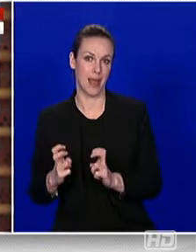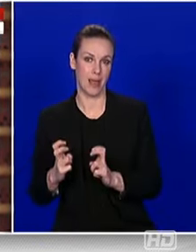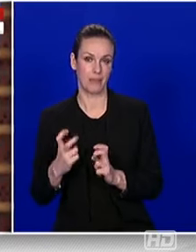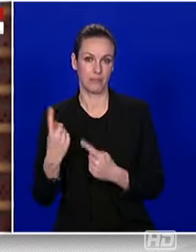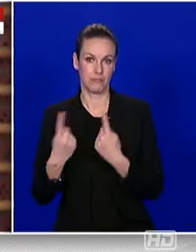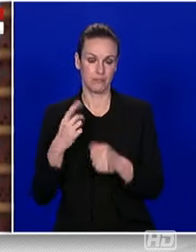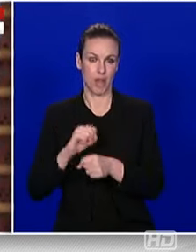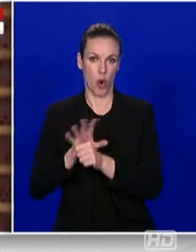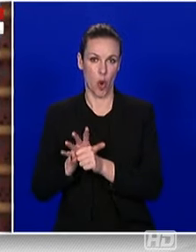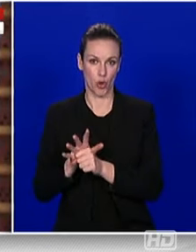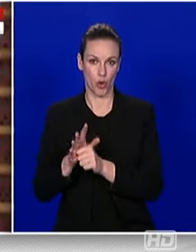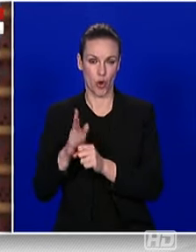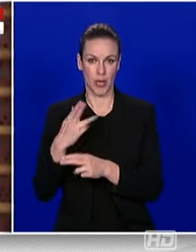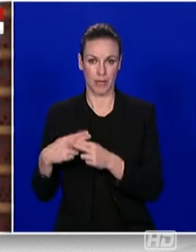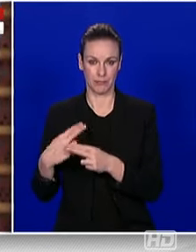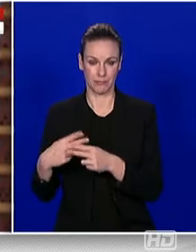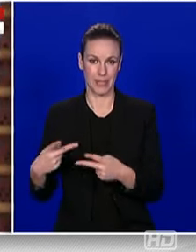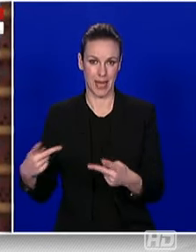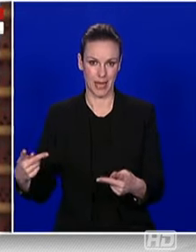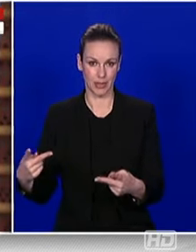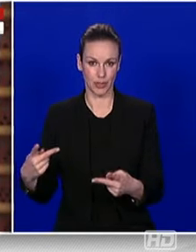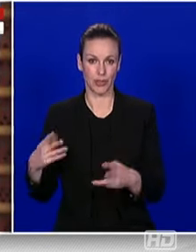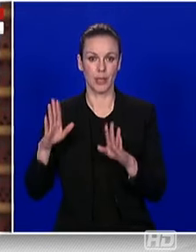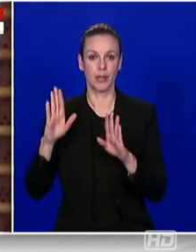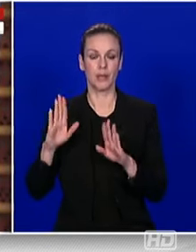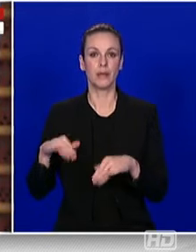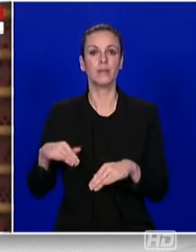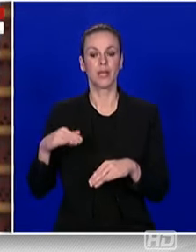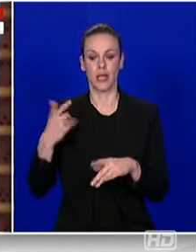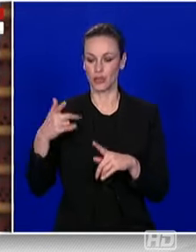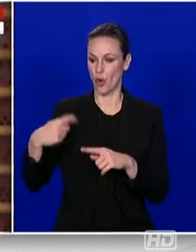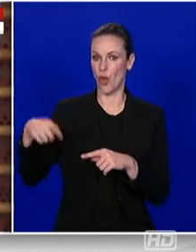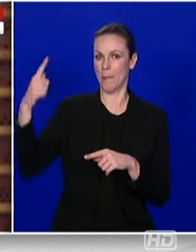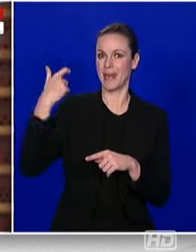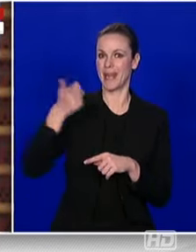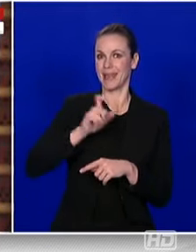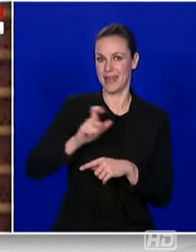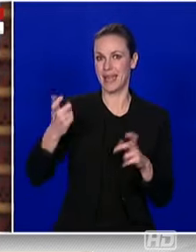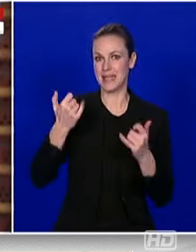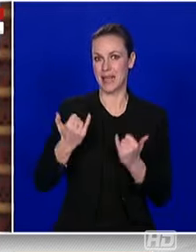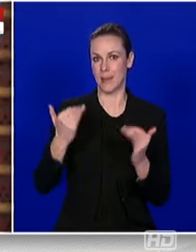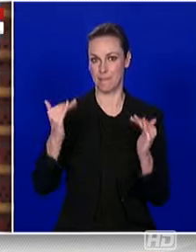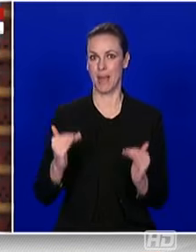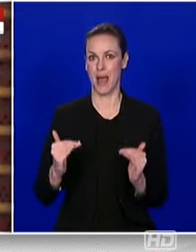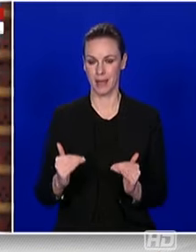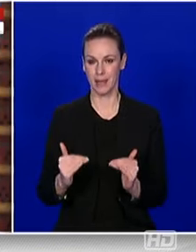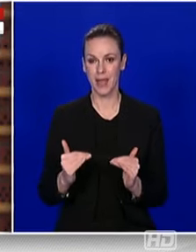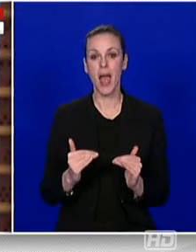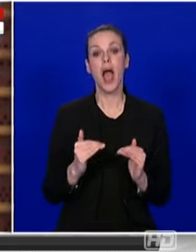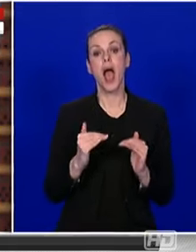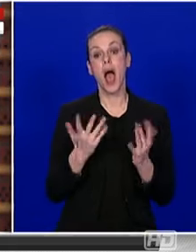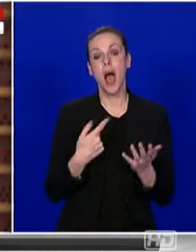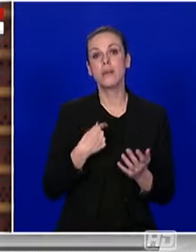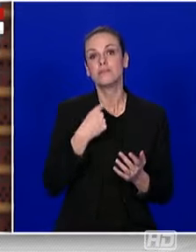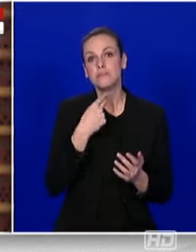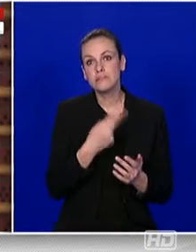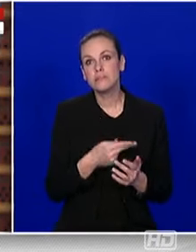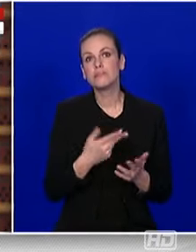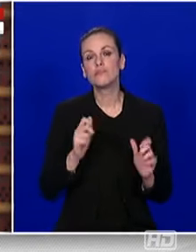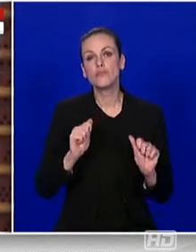što smo imali protekli, znači prije tjedan dana. Dakle, rekla bih da i dalje